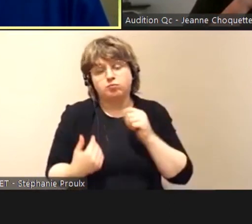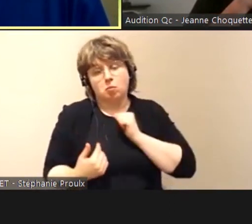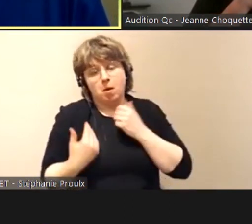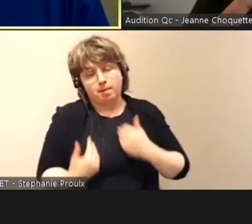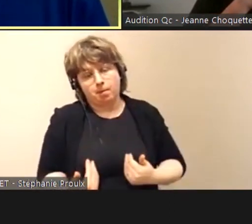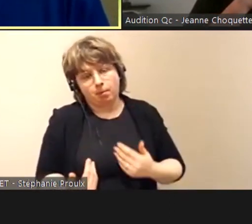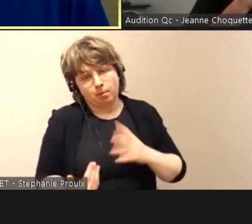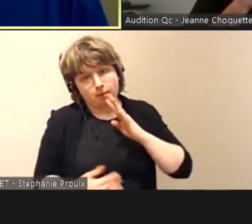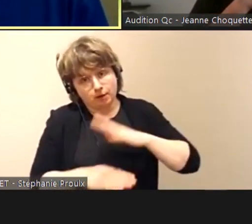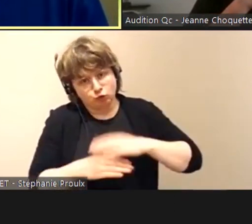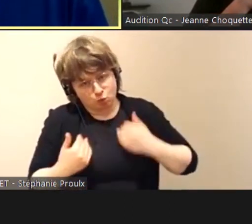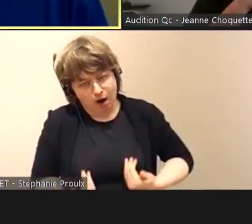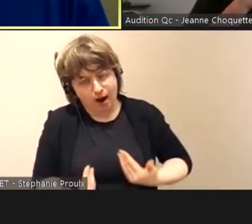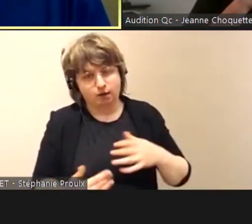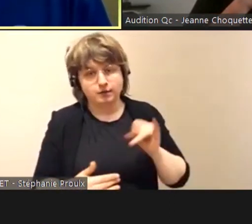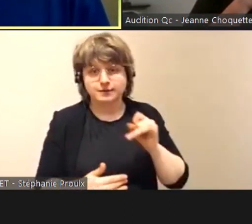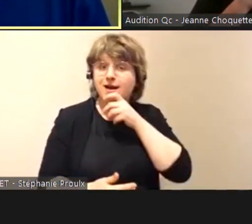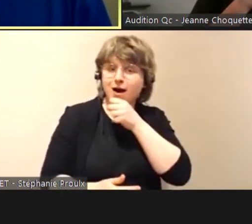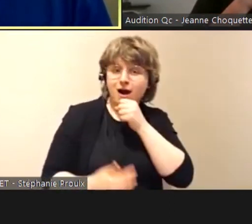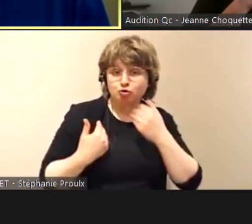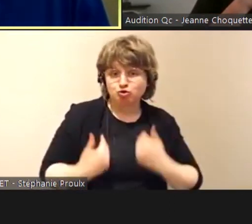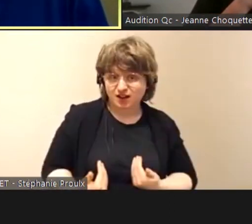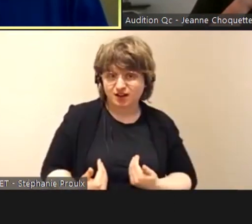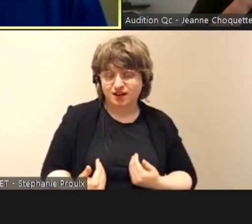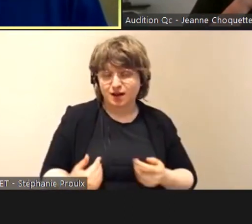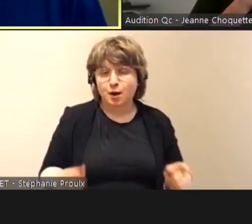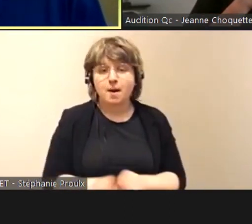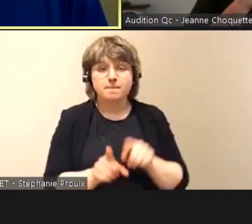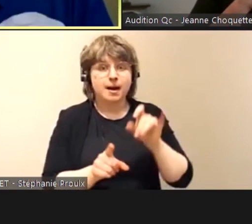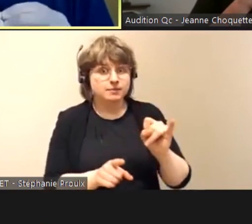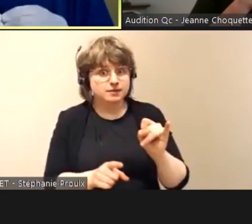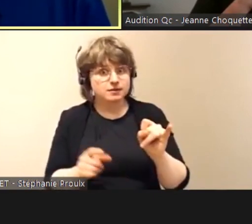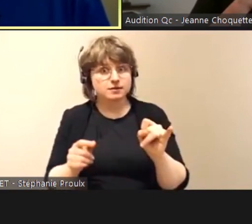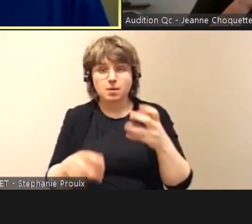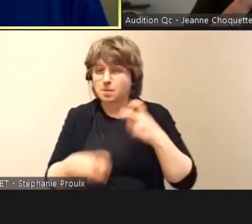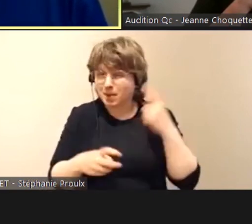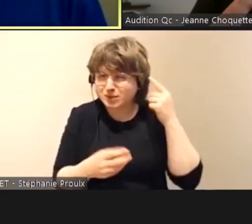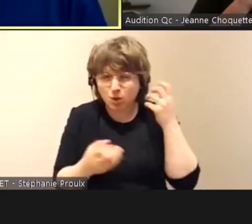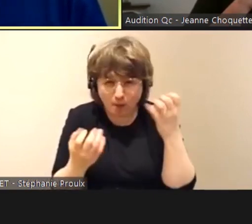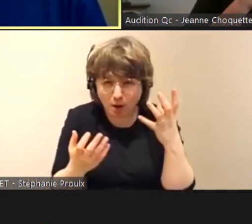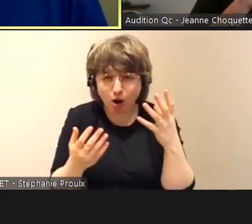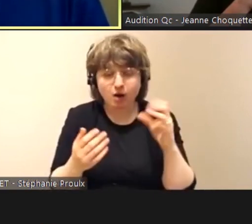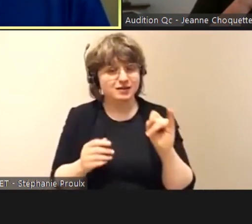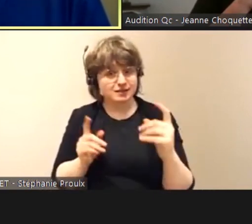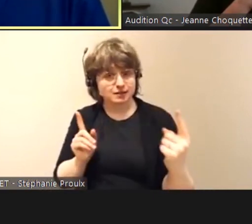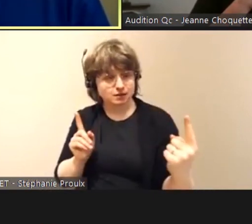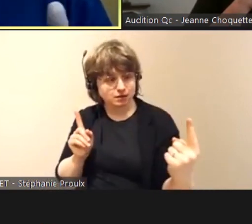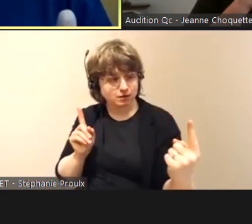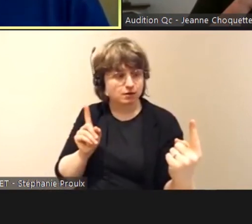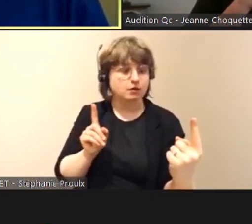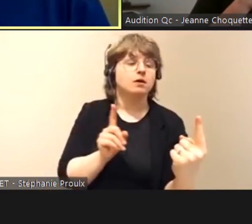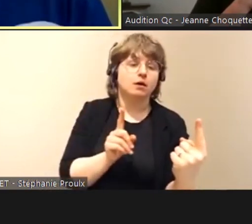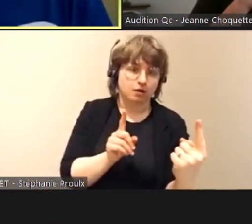moi-même et pour les gens de mon âge, si on est un peu plus vieux, même si on n'a pas une grande difficulté à entendre, de se rapprocher de la personne qui parle pour que